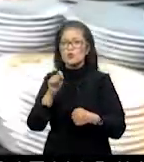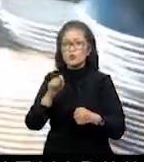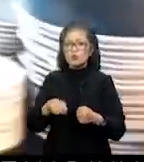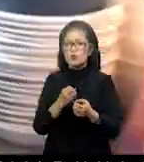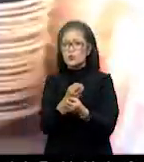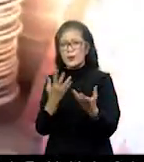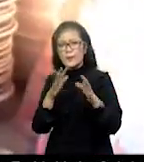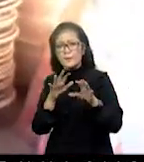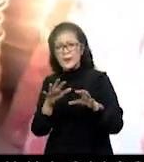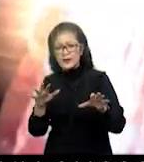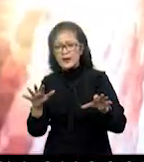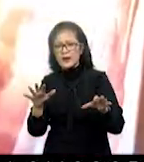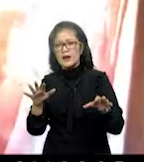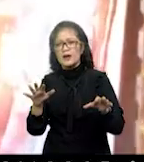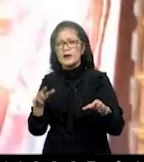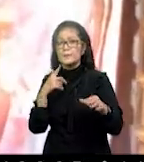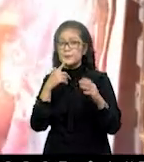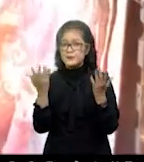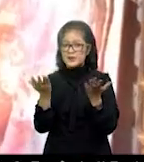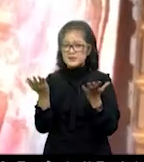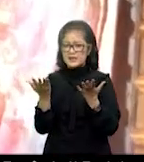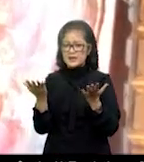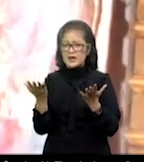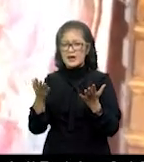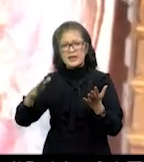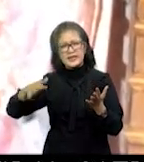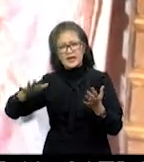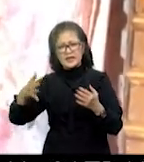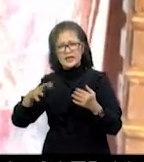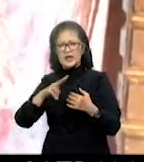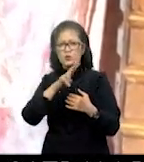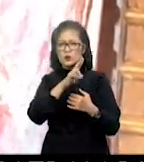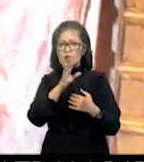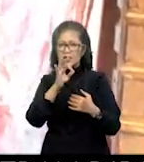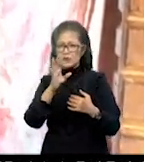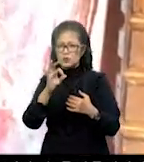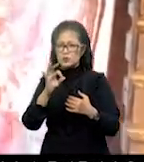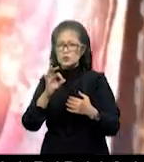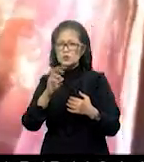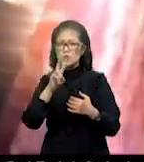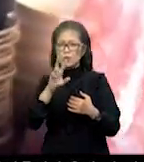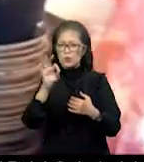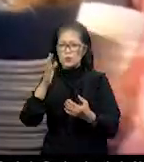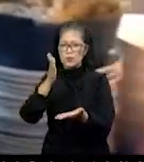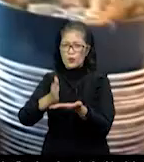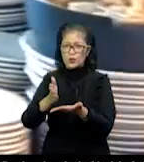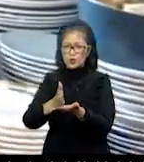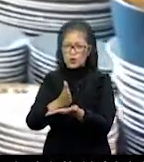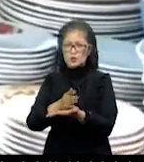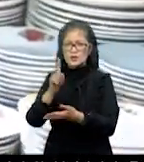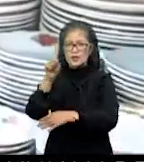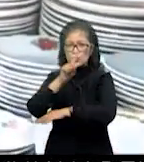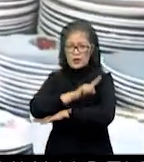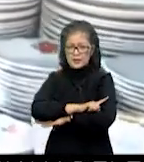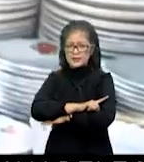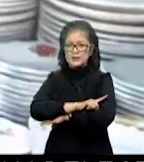hari jadinya? Ya, kadang sekitar 220 potong setiap hari. Jadi